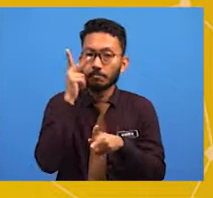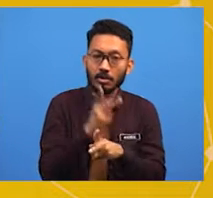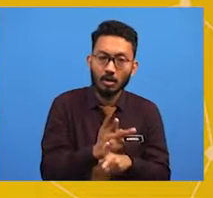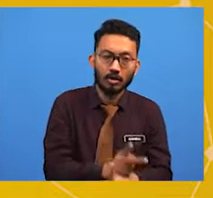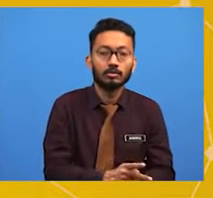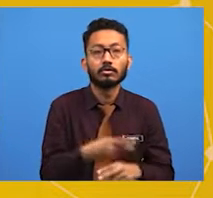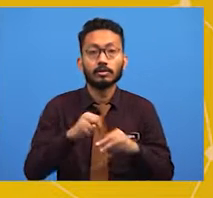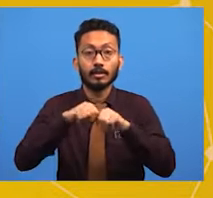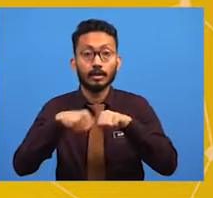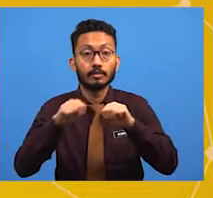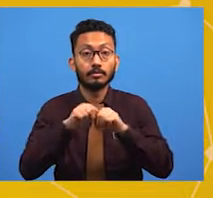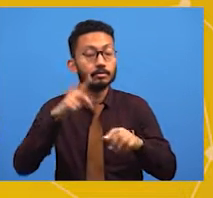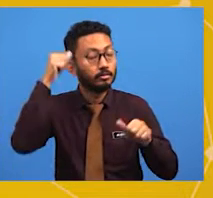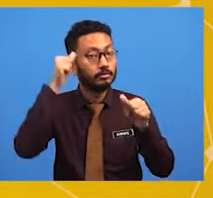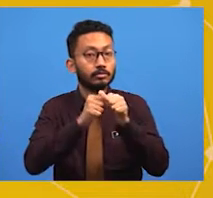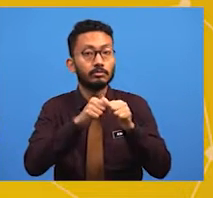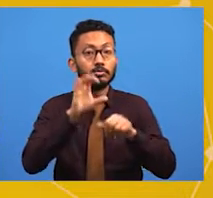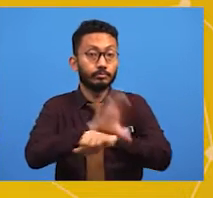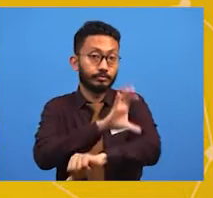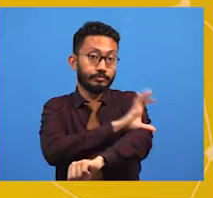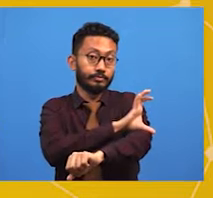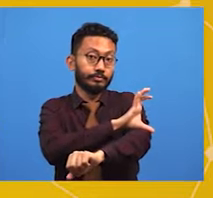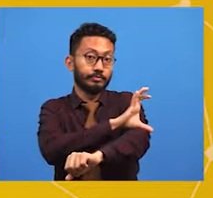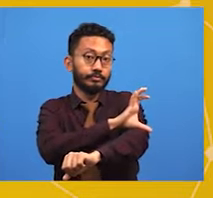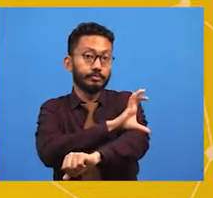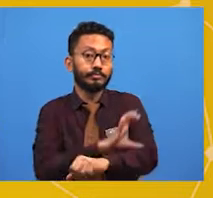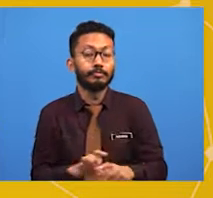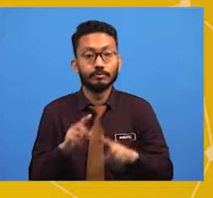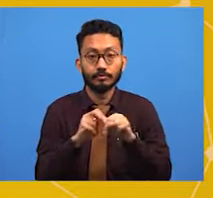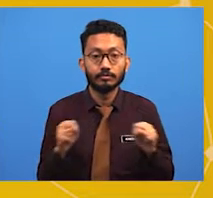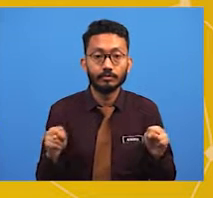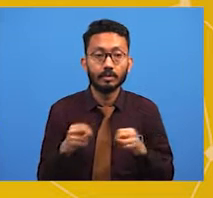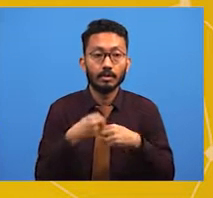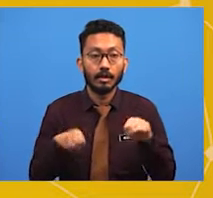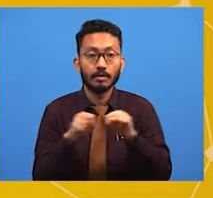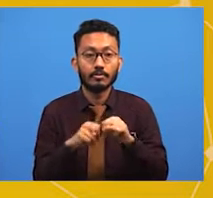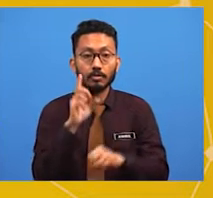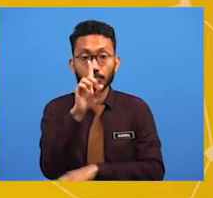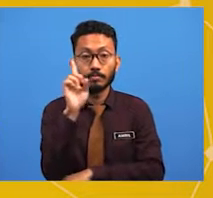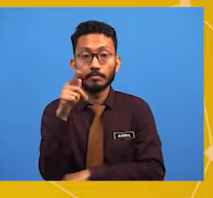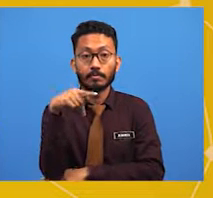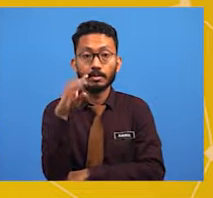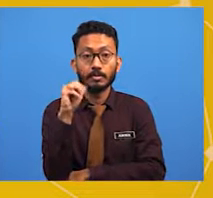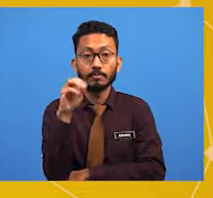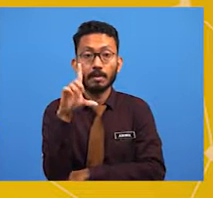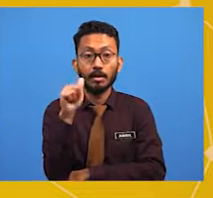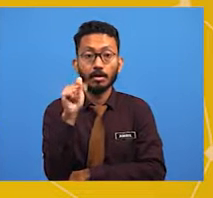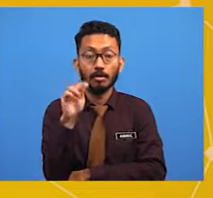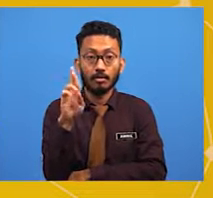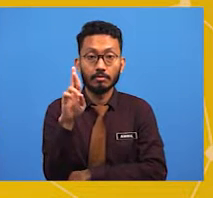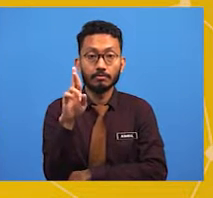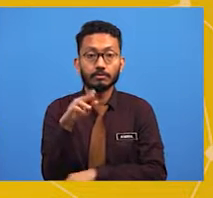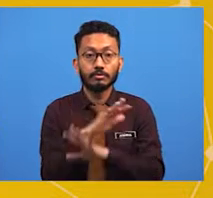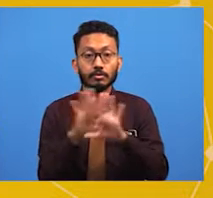nilai dalam ingatan komputer. Namun, nilai sesuatu pemalar tidak akan